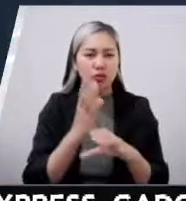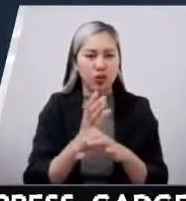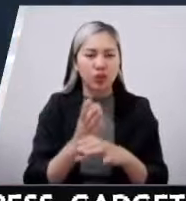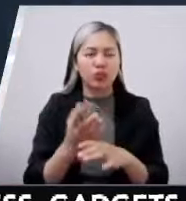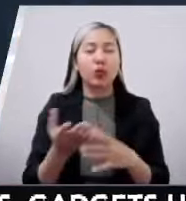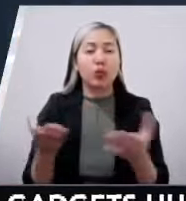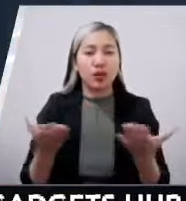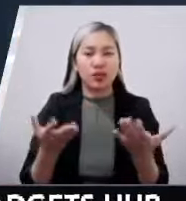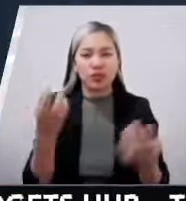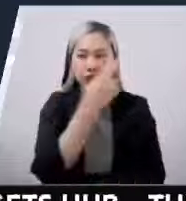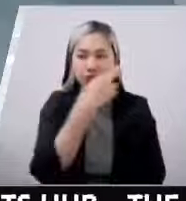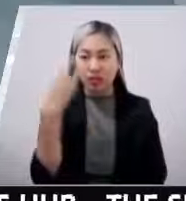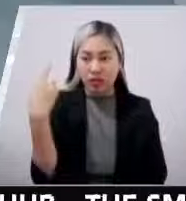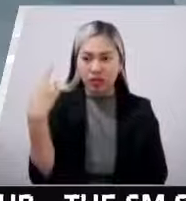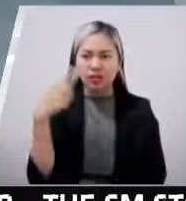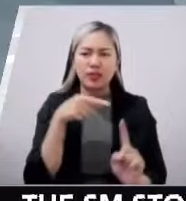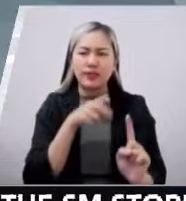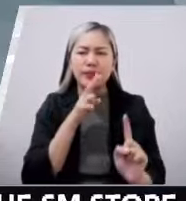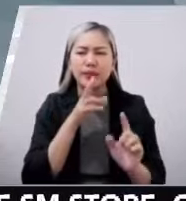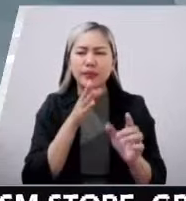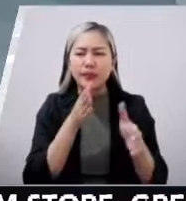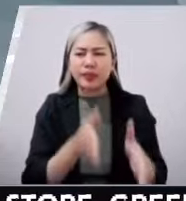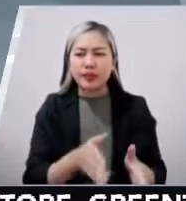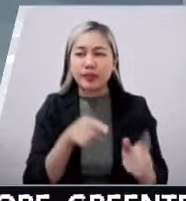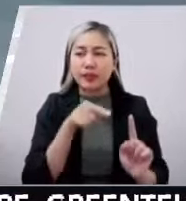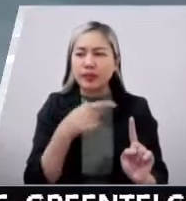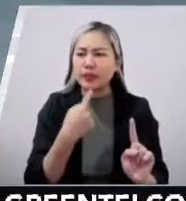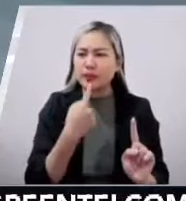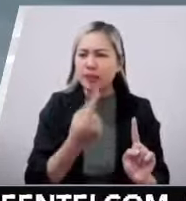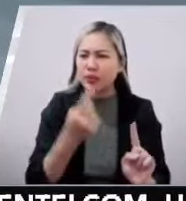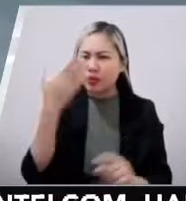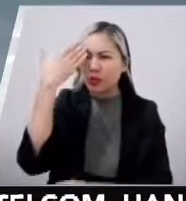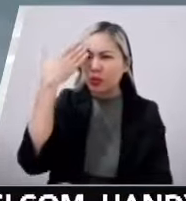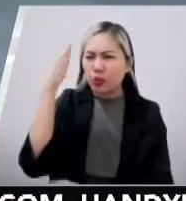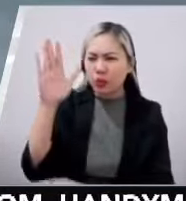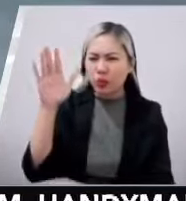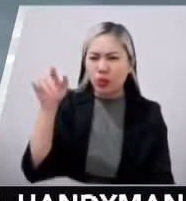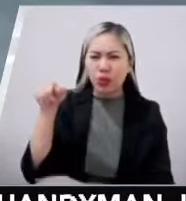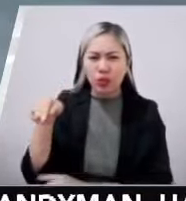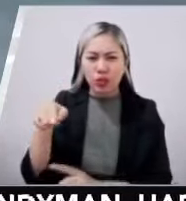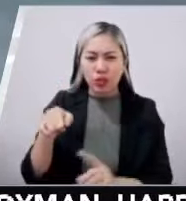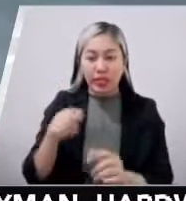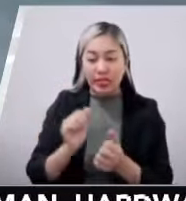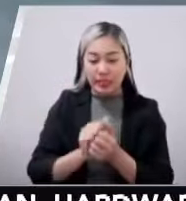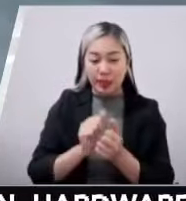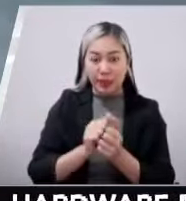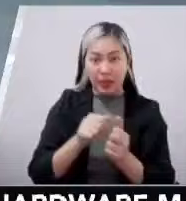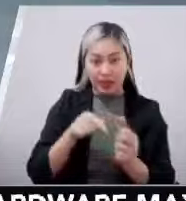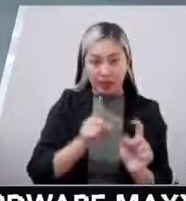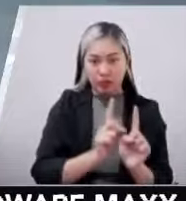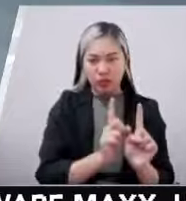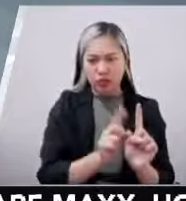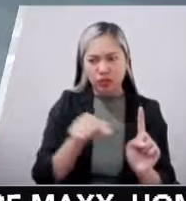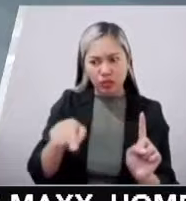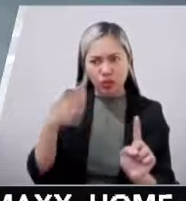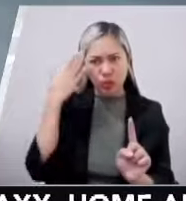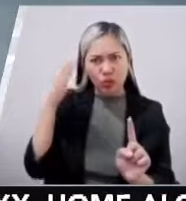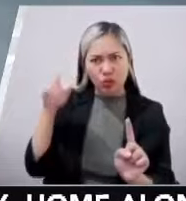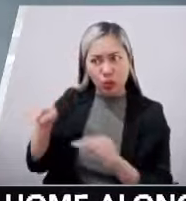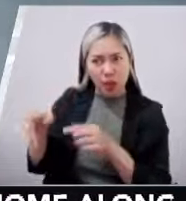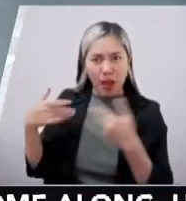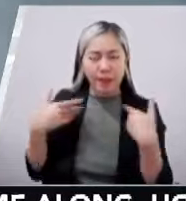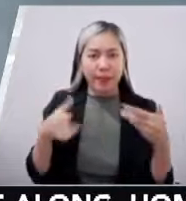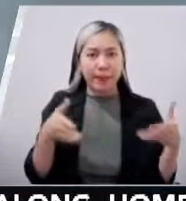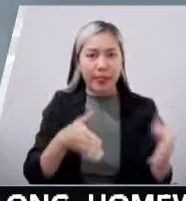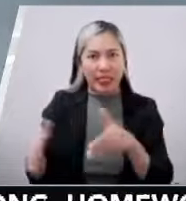suspect, sinabing hindi niya alam na plano pala ng kanyang kasama na nakawin ang sasakyan. Balitang hatid ni